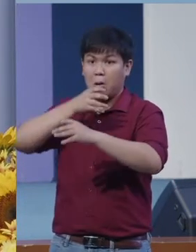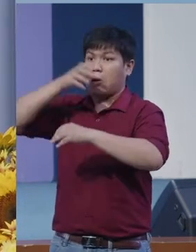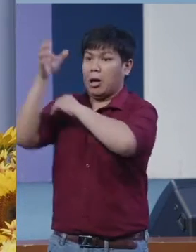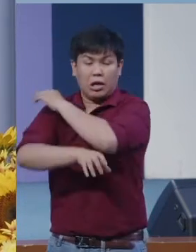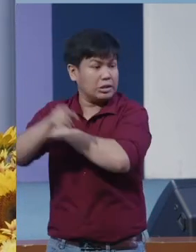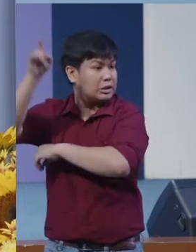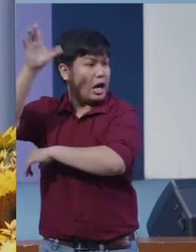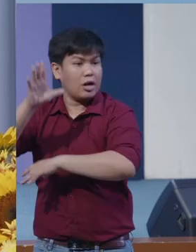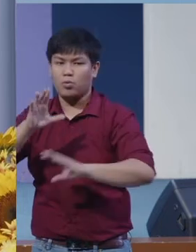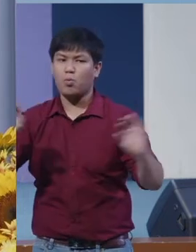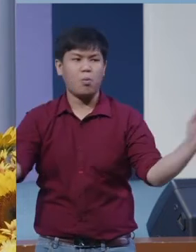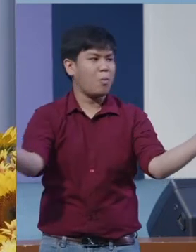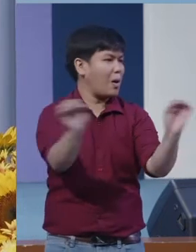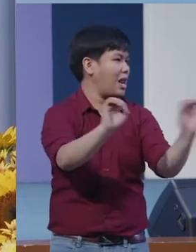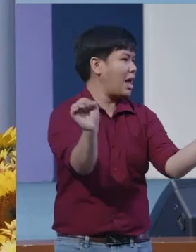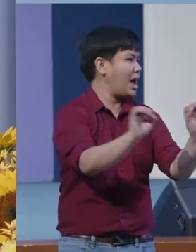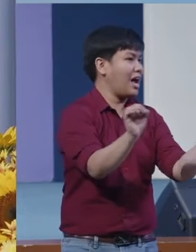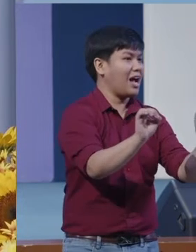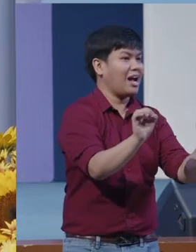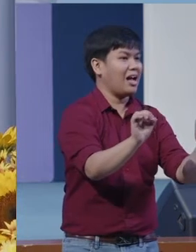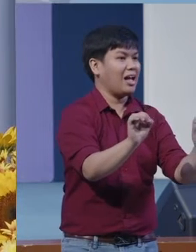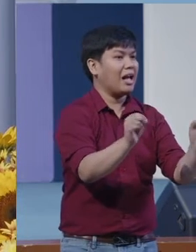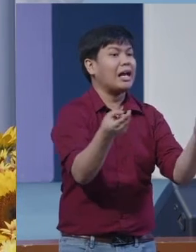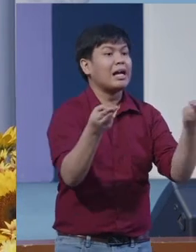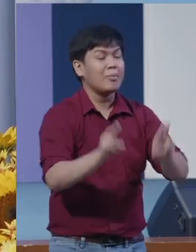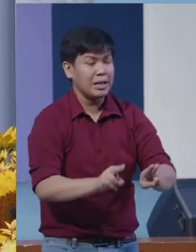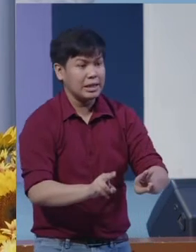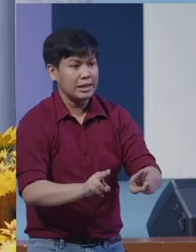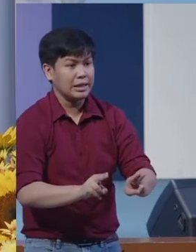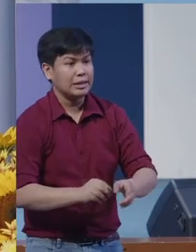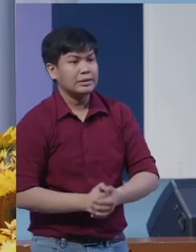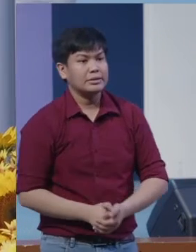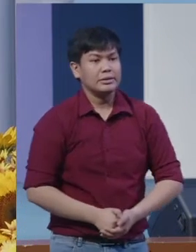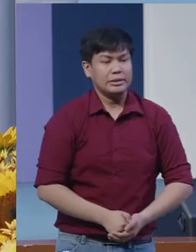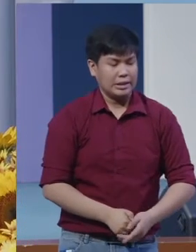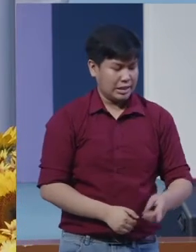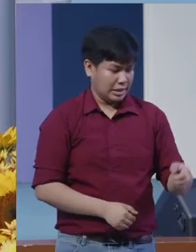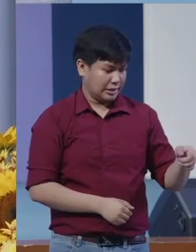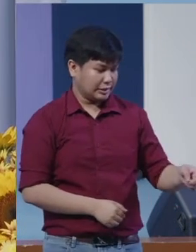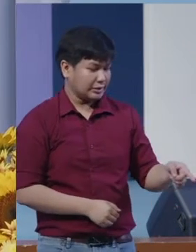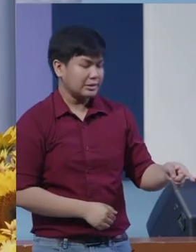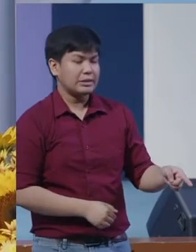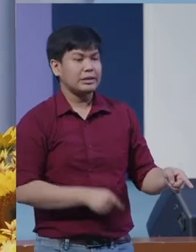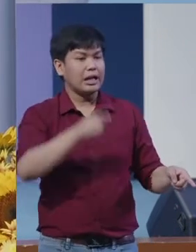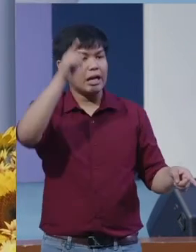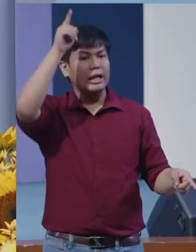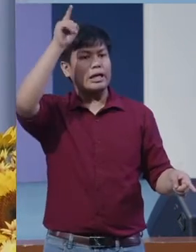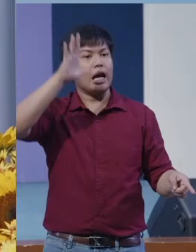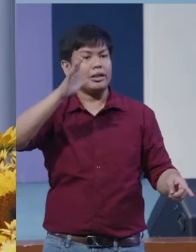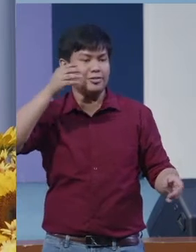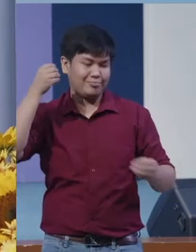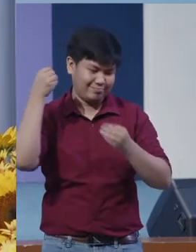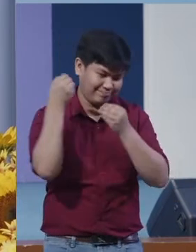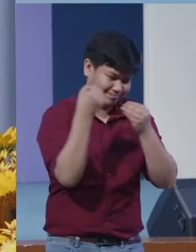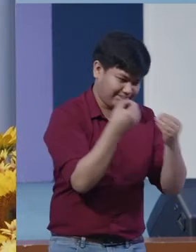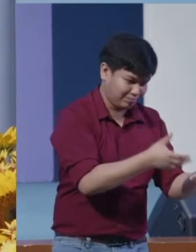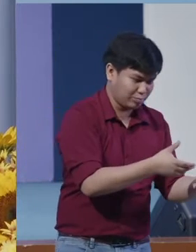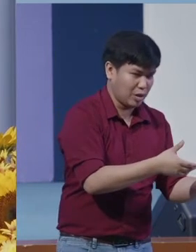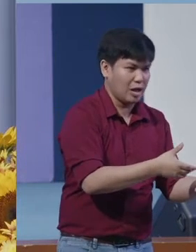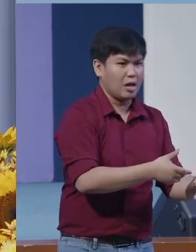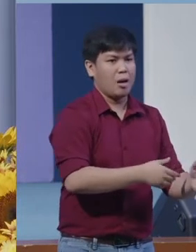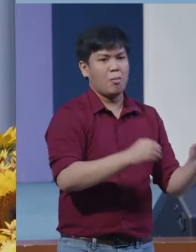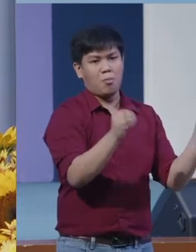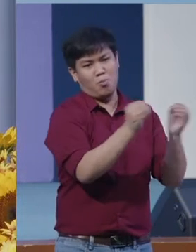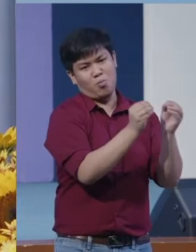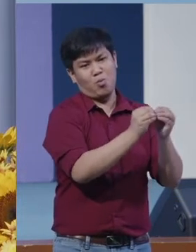end? Bumalik lahat. Hindi na buhay na maguli, pero binigyan siya muli ng mga anak. In fact,